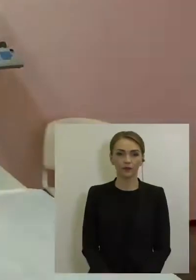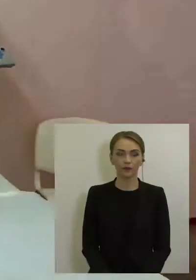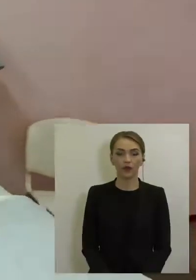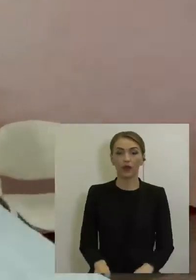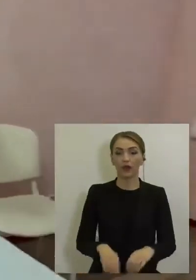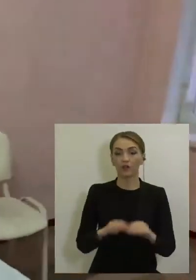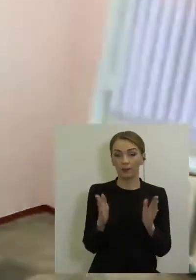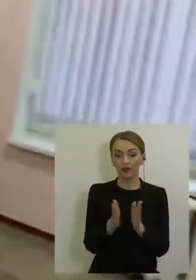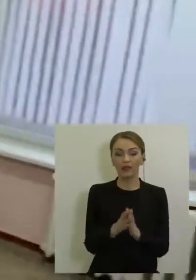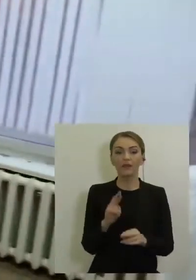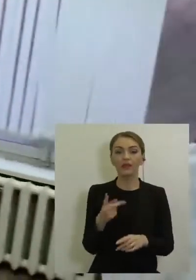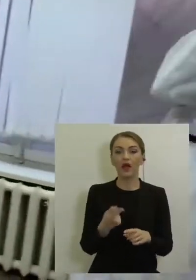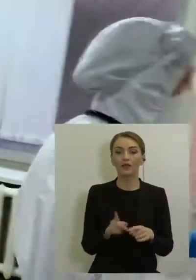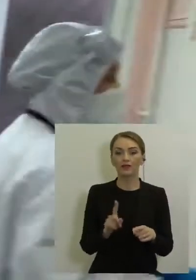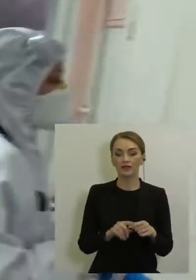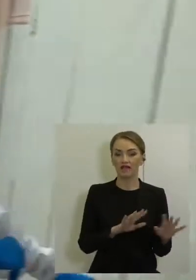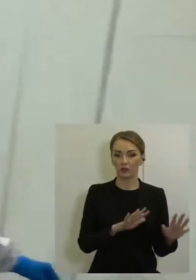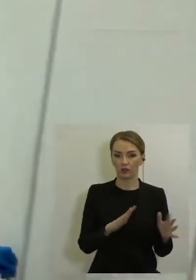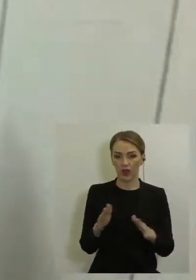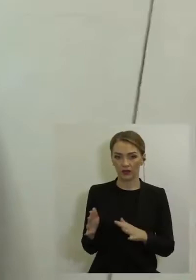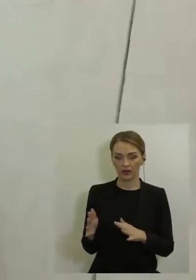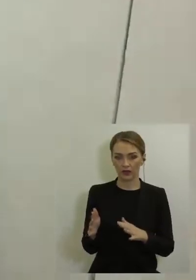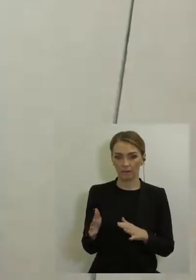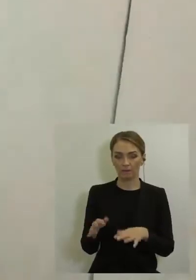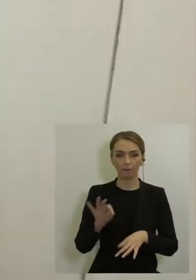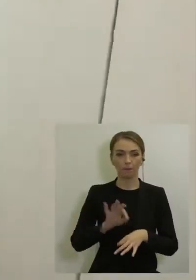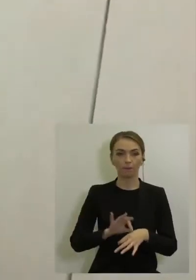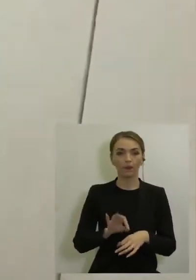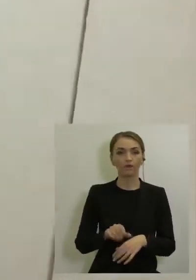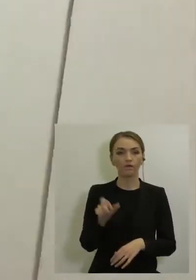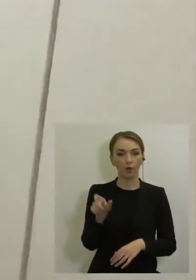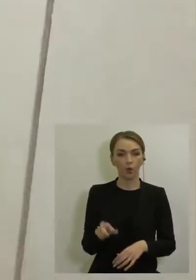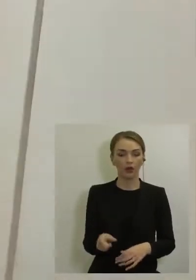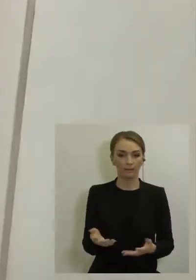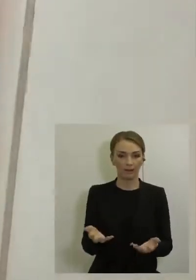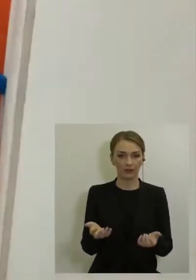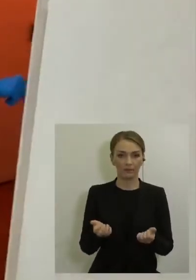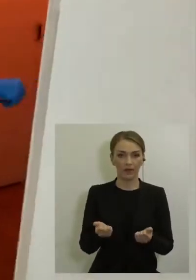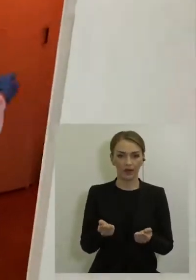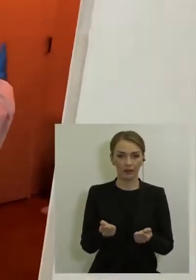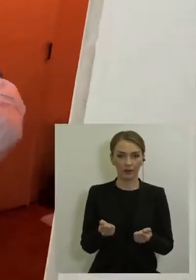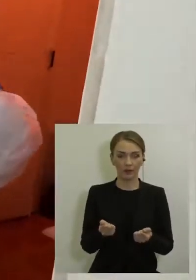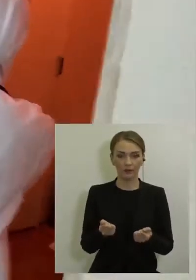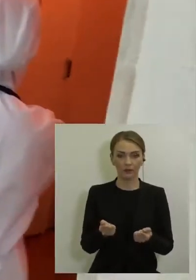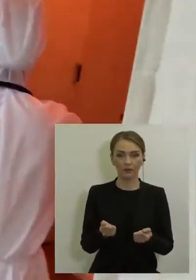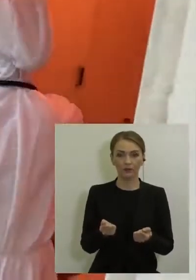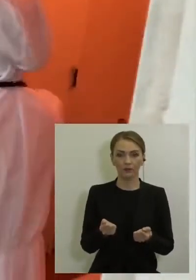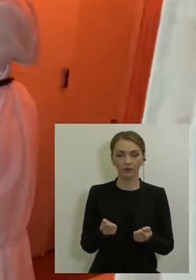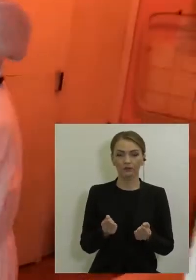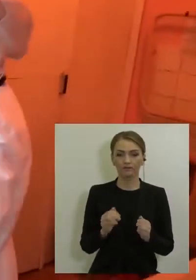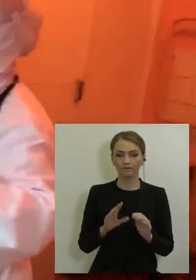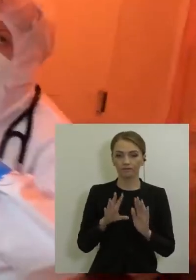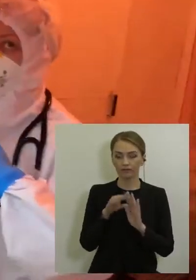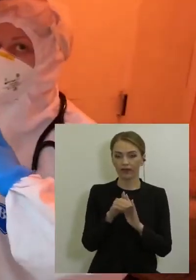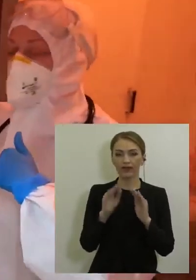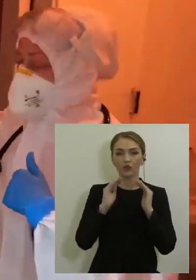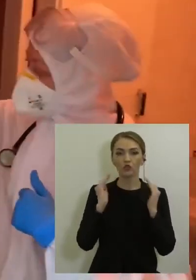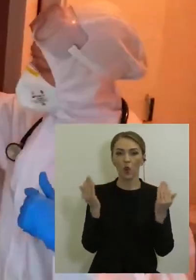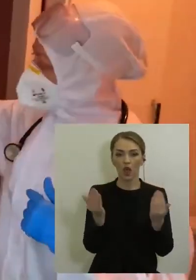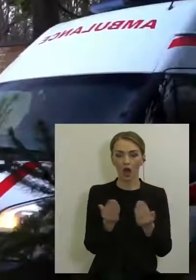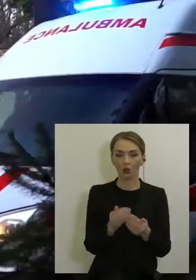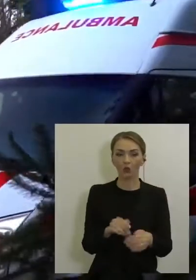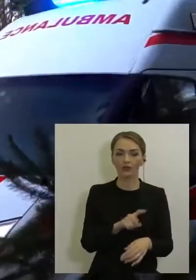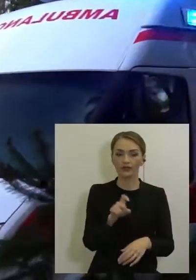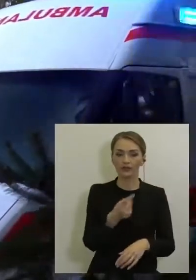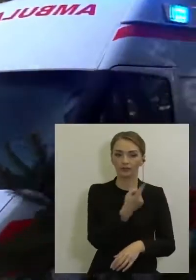Значить, в принципі, як це відбувається, так? Хворих приймаємо ми в ізолятор зі